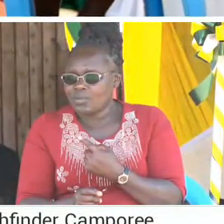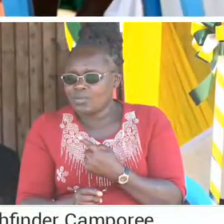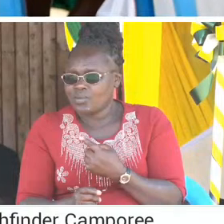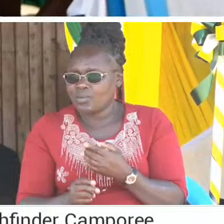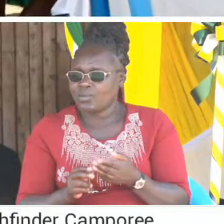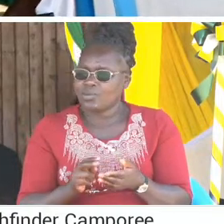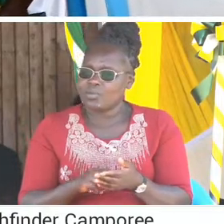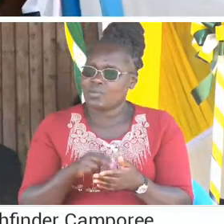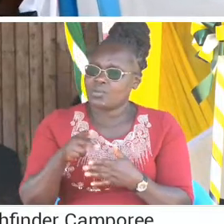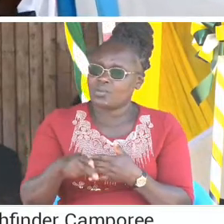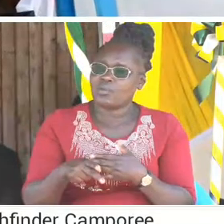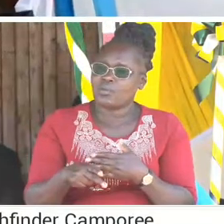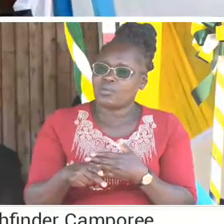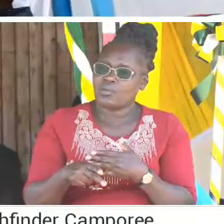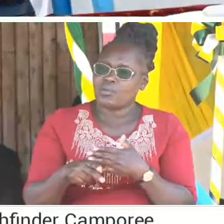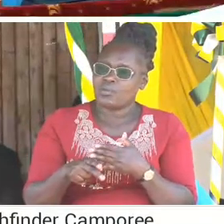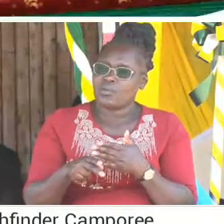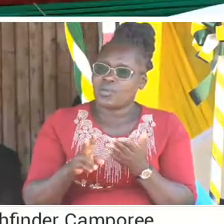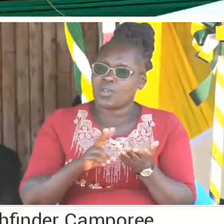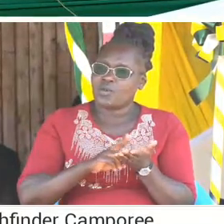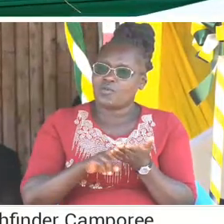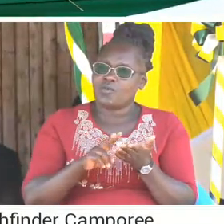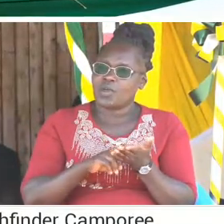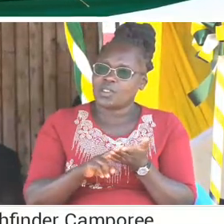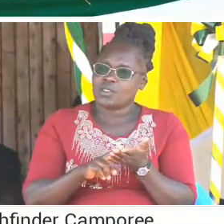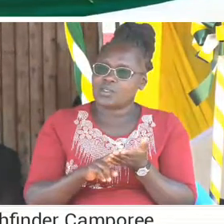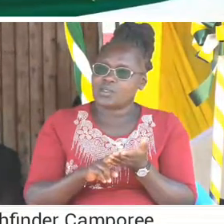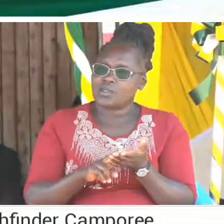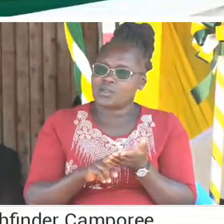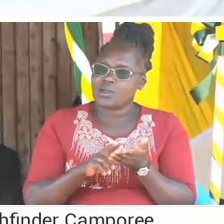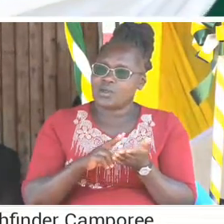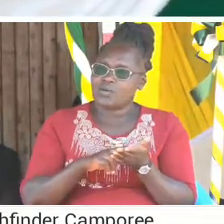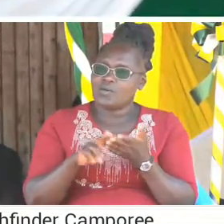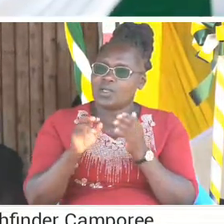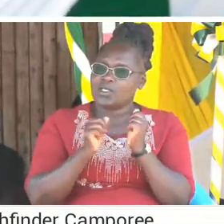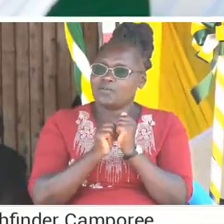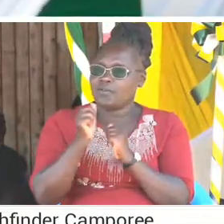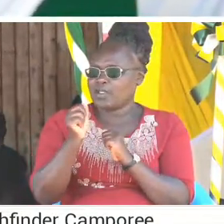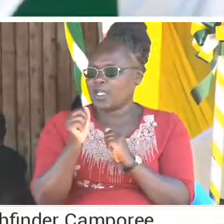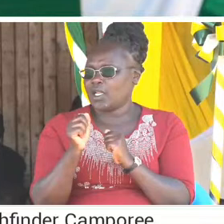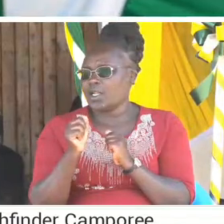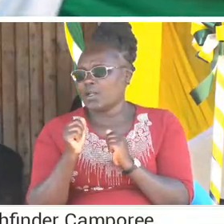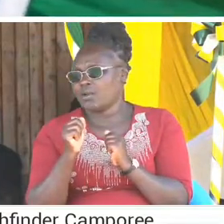ngapi? 16. 15. Anzia fungu la 15.